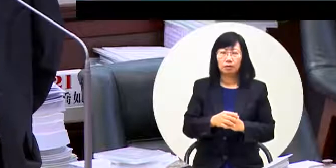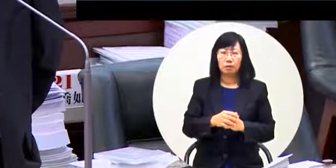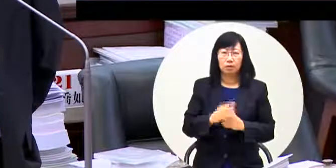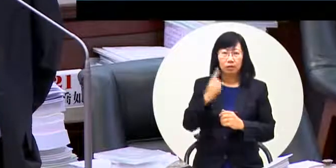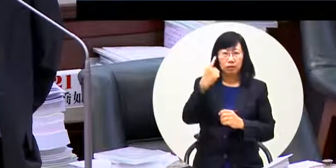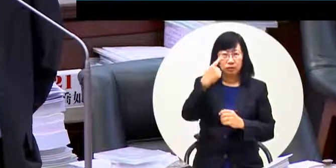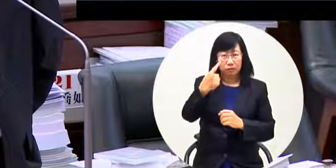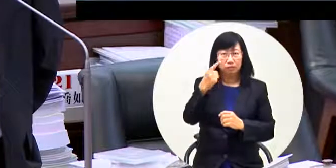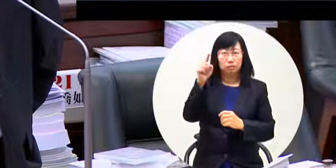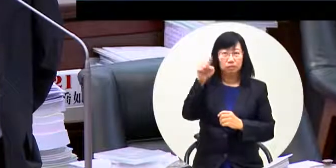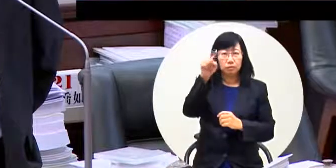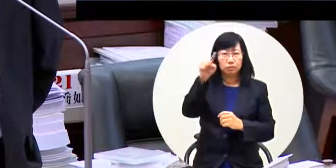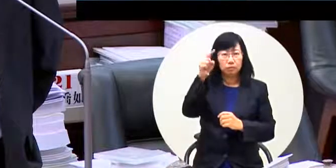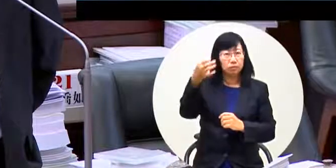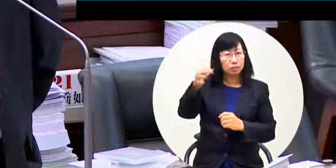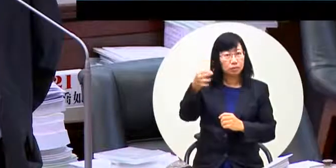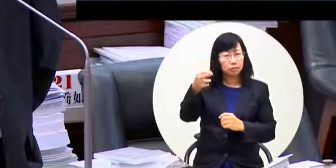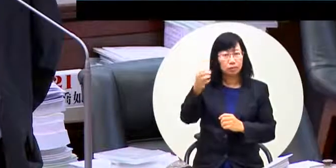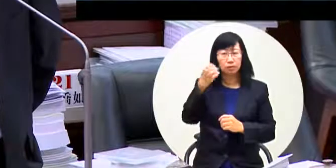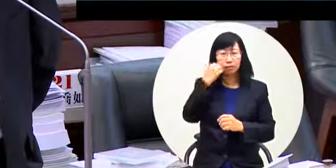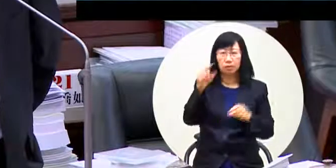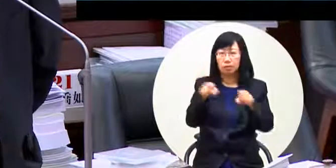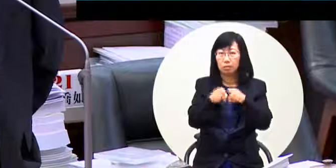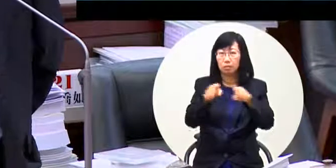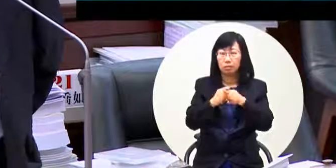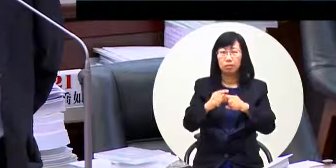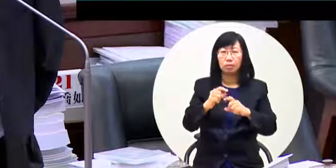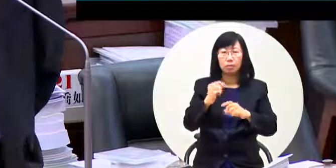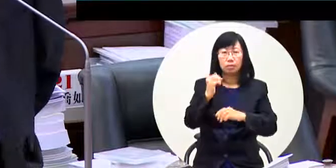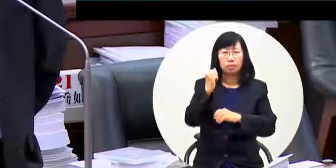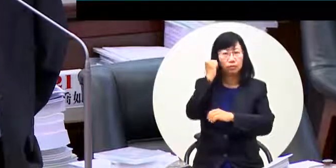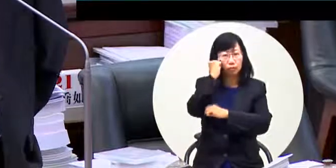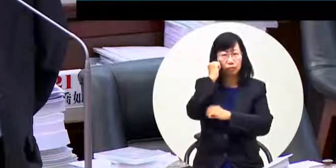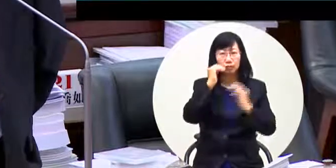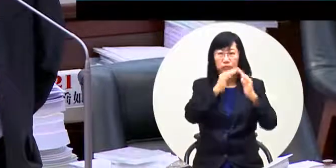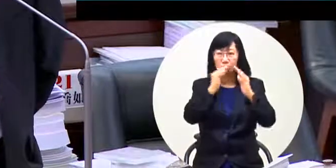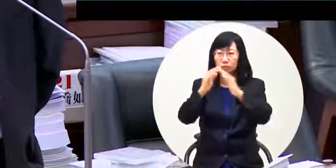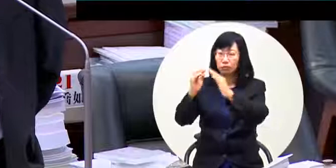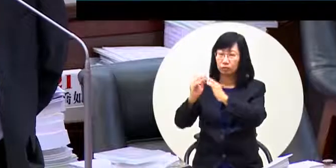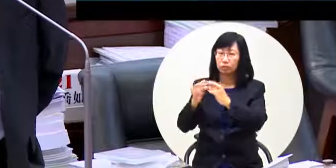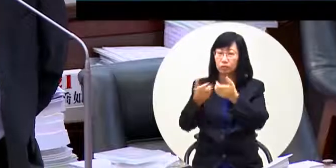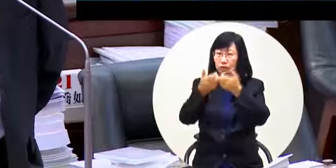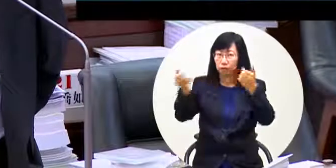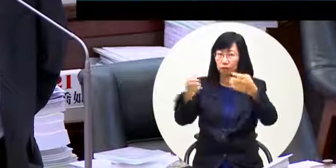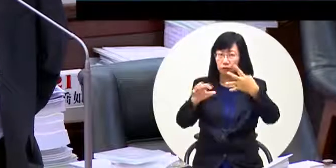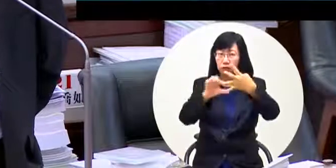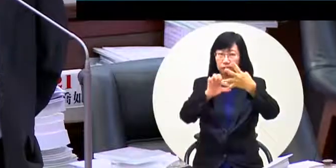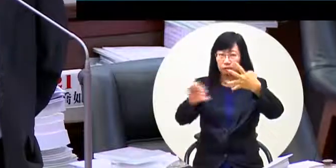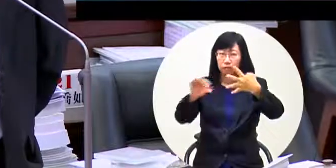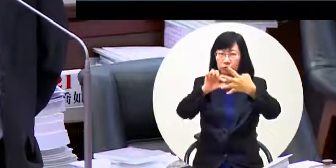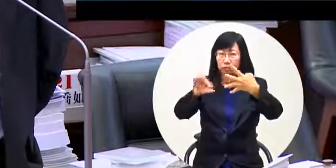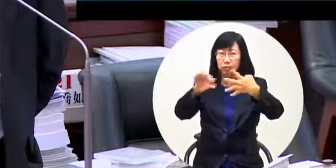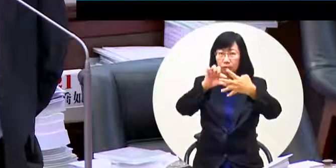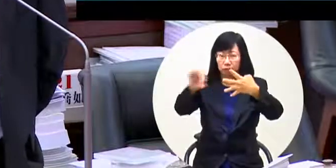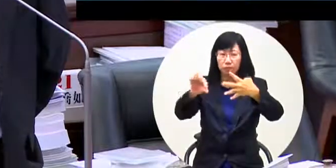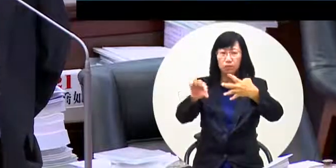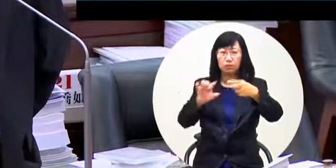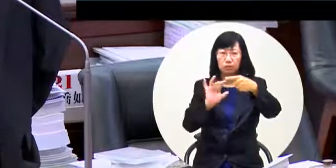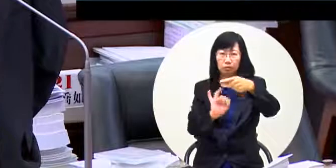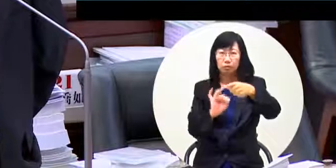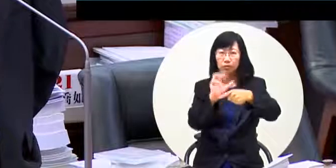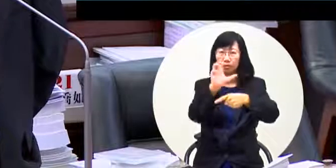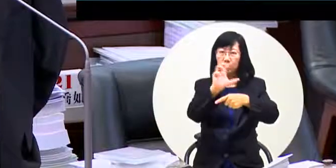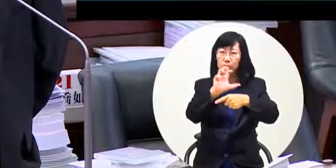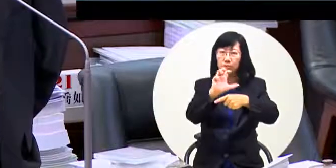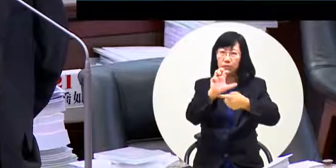的住户，所有的住户都在第一段、第二段、第三段里面，几乎80%以上。那那一度都还阁比台